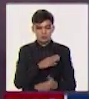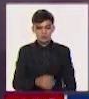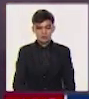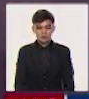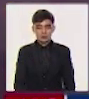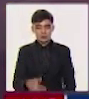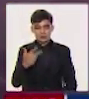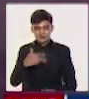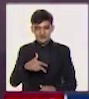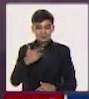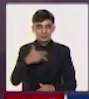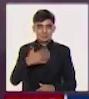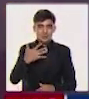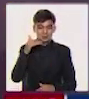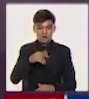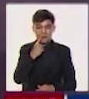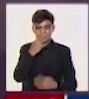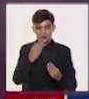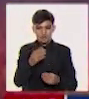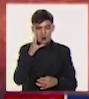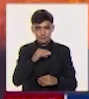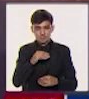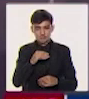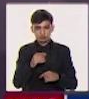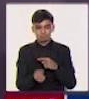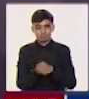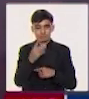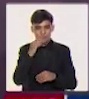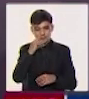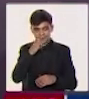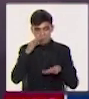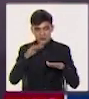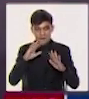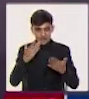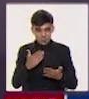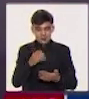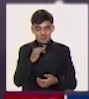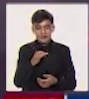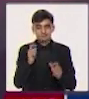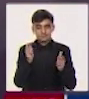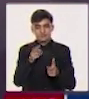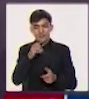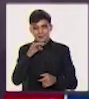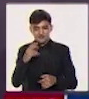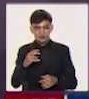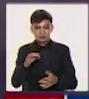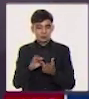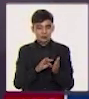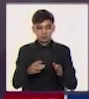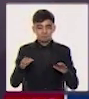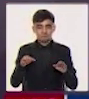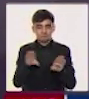30-35 мың аурулар бір күнде аяқ астынан Қазақстанда ауырып қалса, осы карантиннің шектеулері